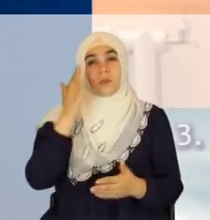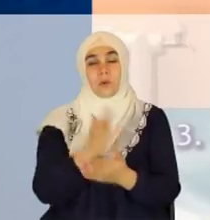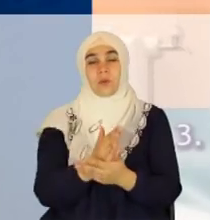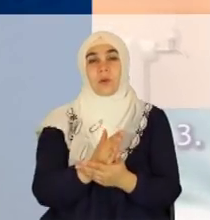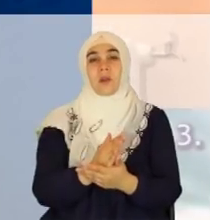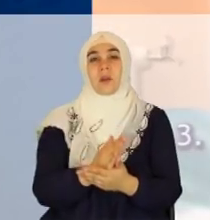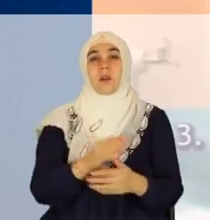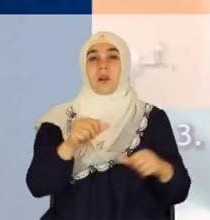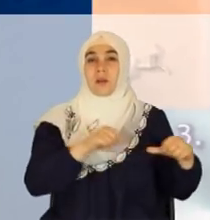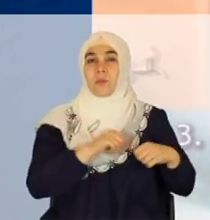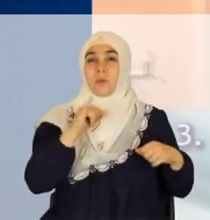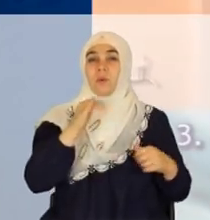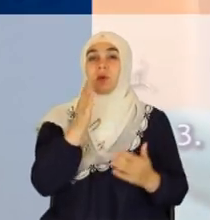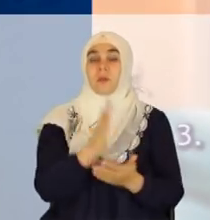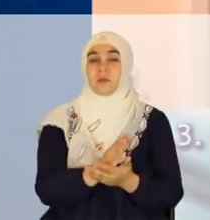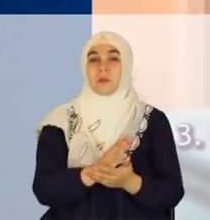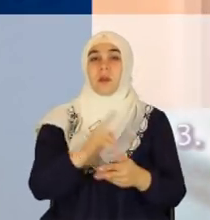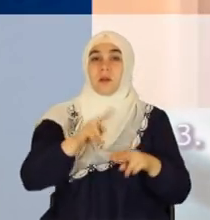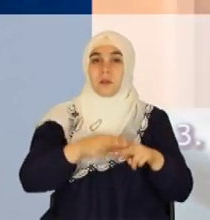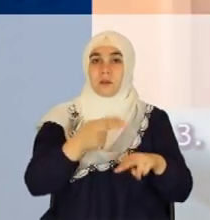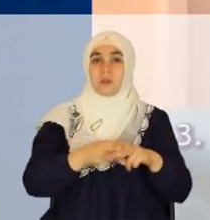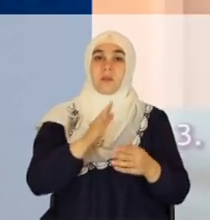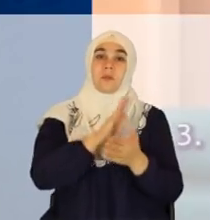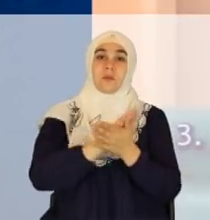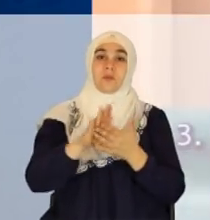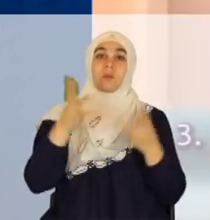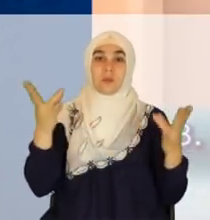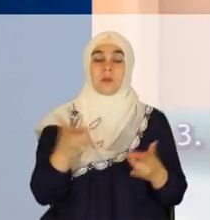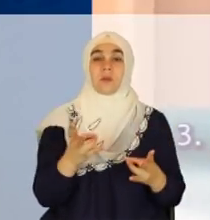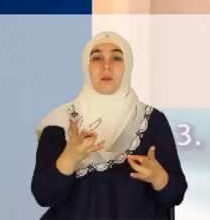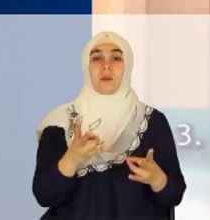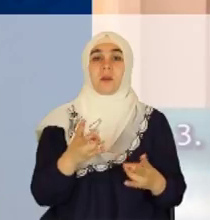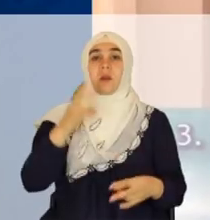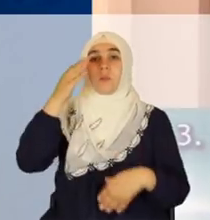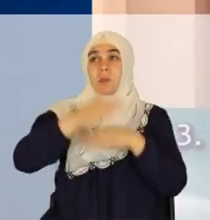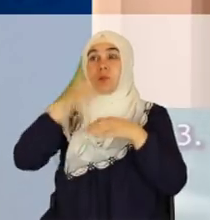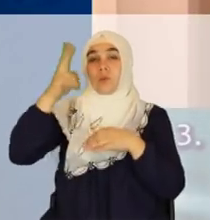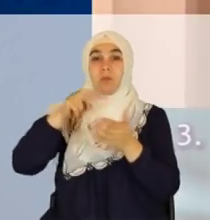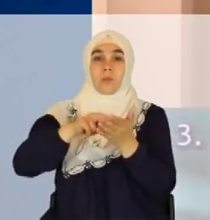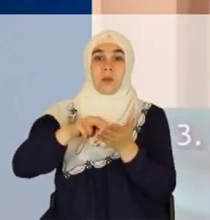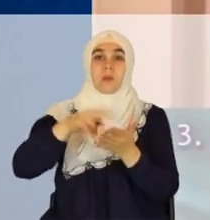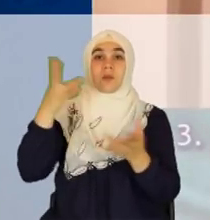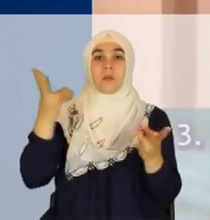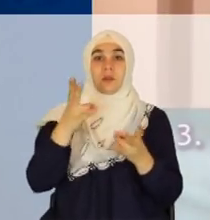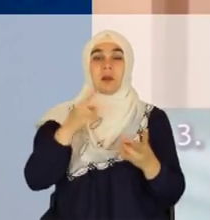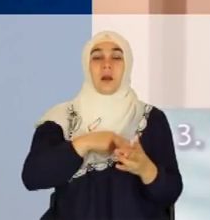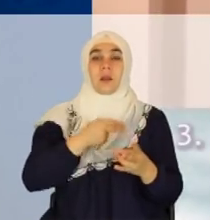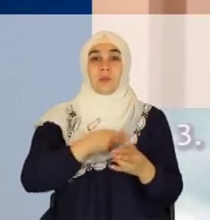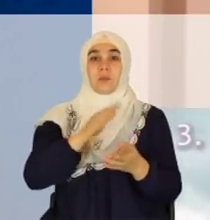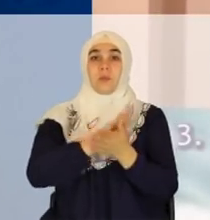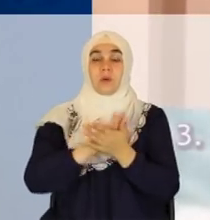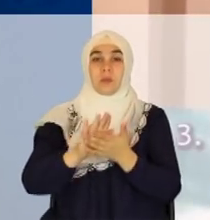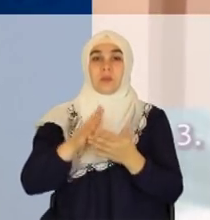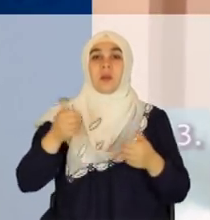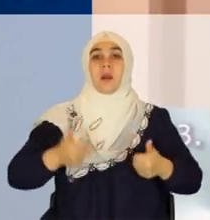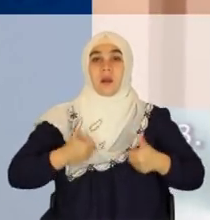bad xulqliklar bor. Ana buni endi men tozalashim kerak. Xudodan qo'rqishim kerak. Qalbim pok bo'lishi